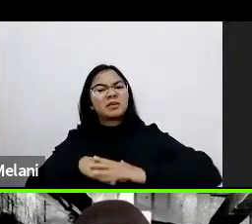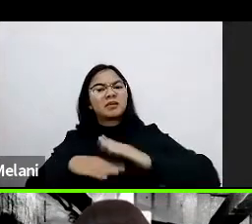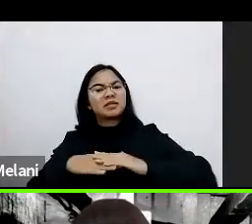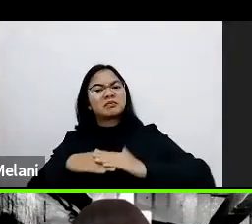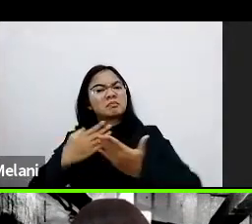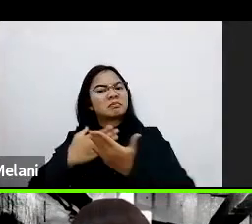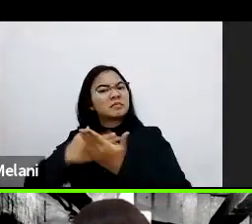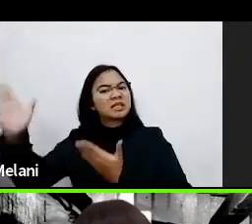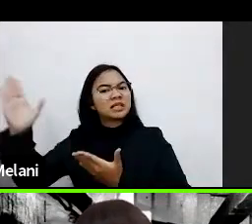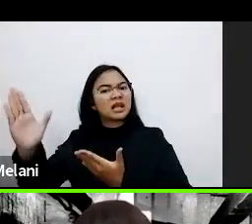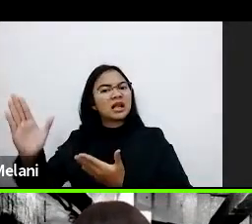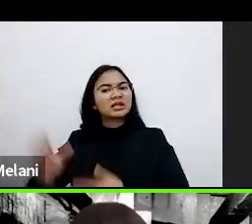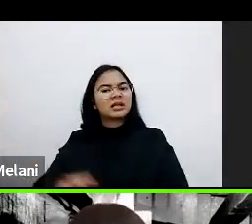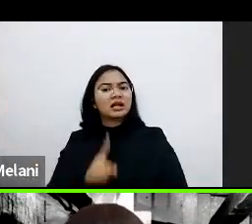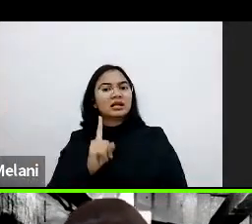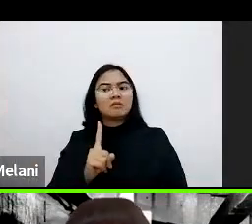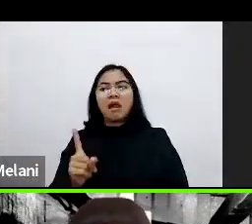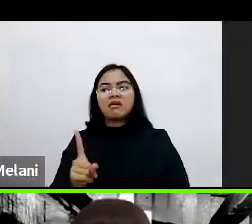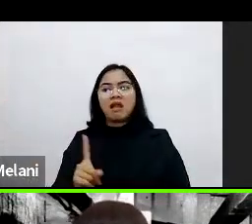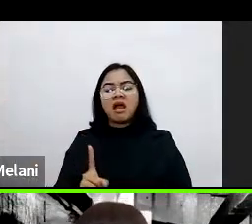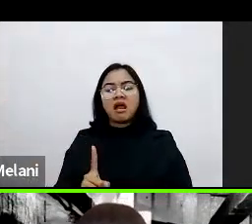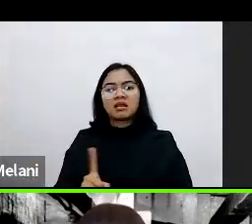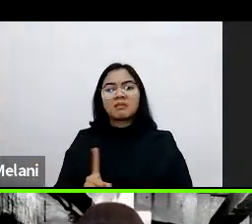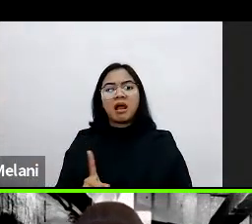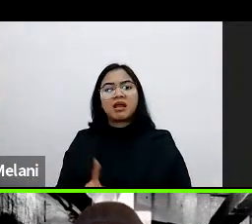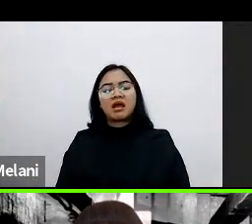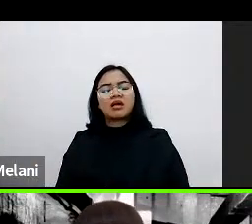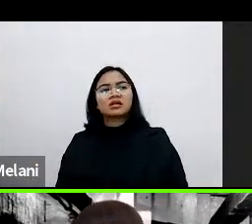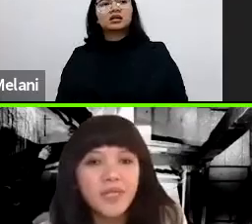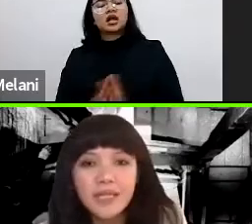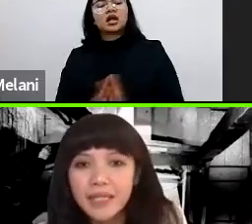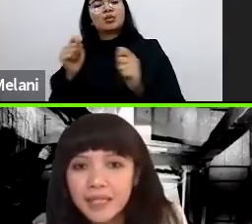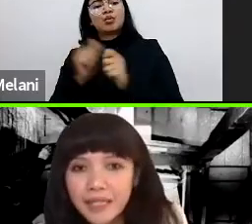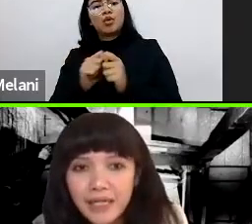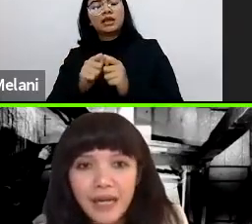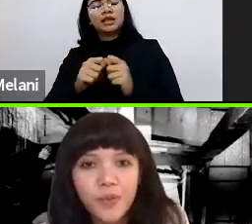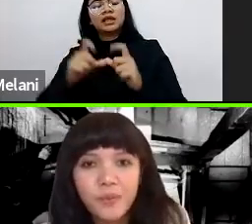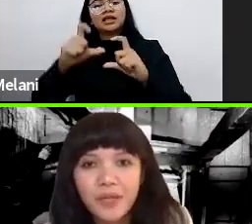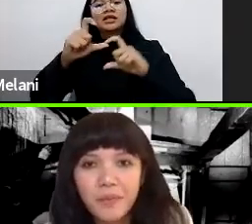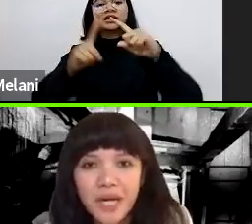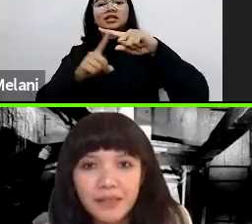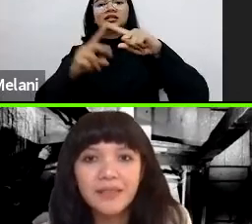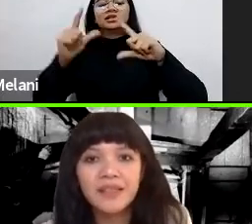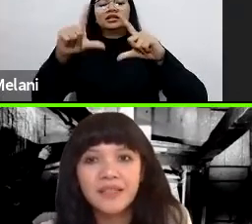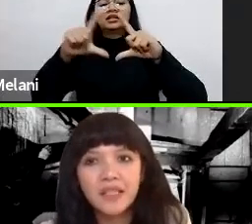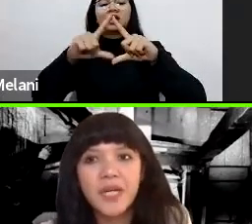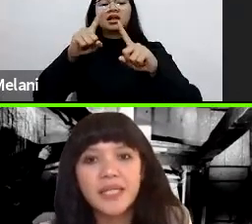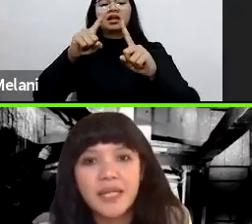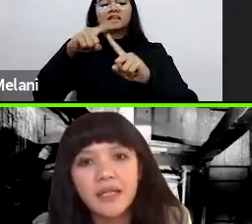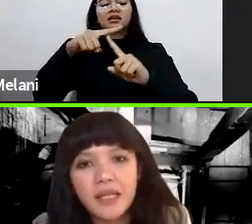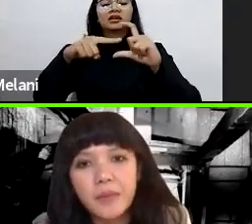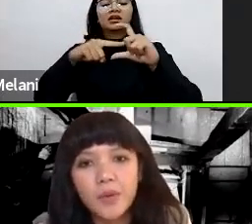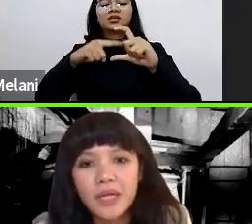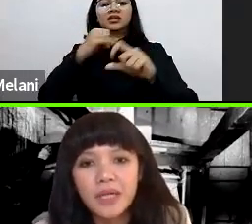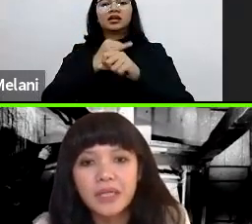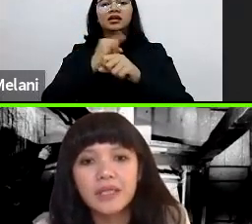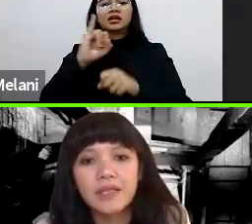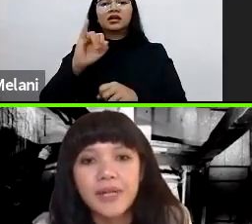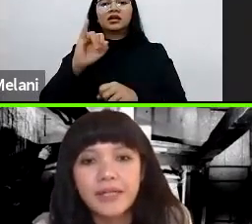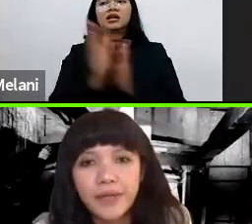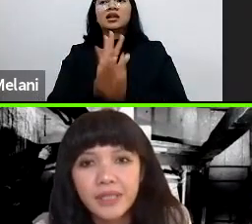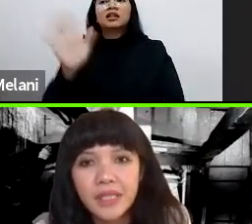penyingkirannya tuh di mana aja, terus membuat strategi. Dan nggak bisa sendirian, harus bareng-bareng. Gimana cara kita